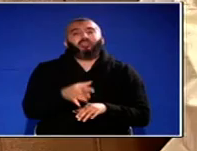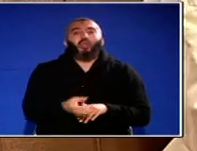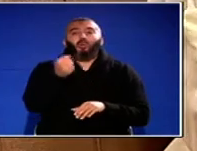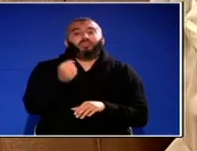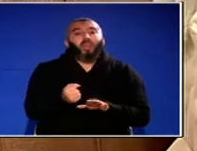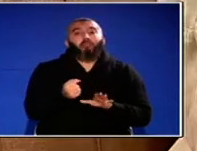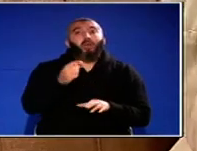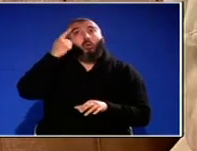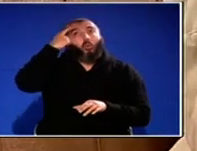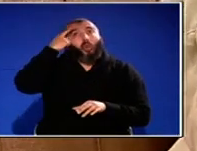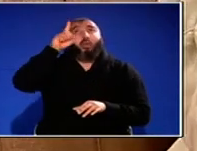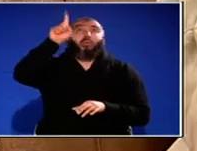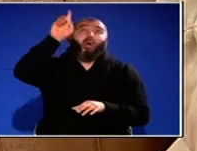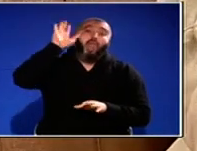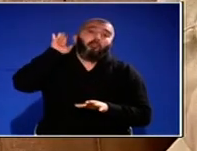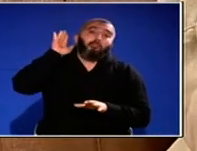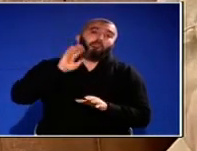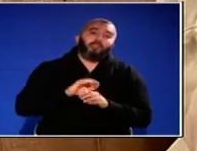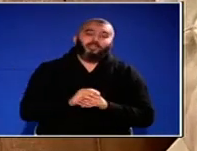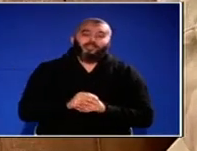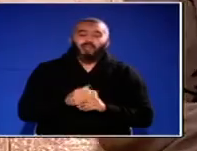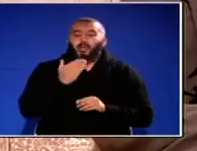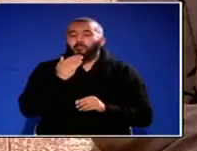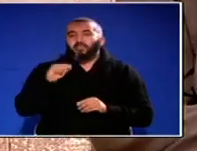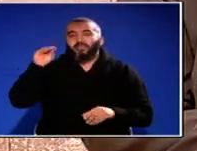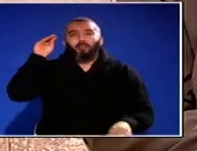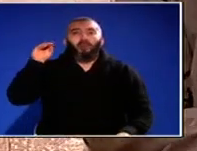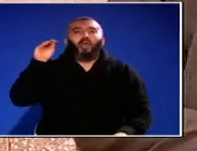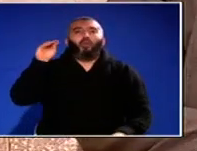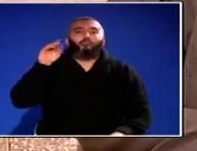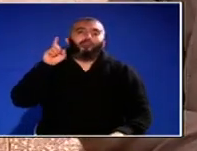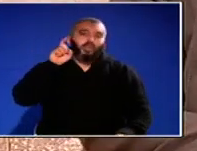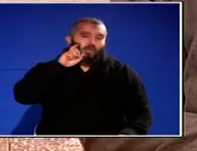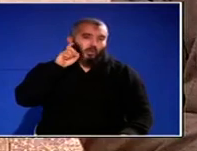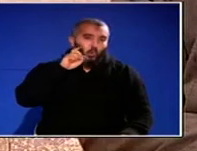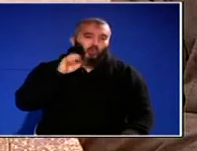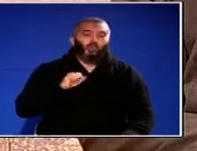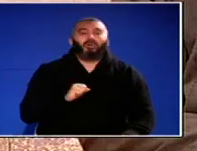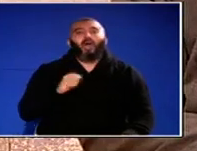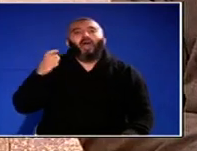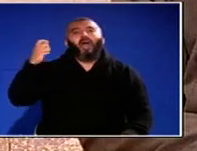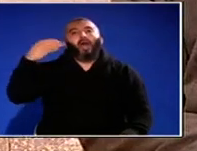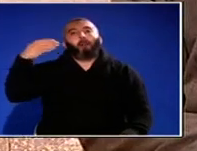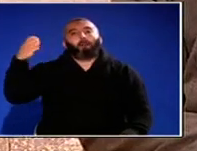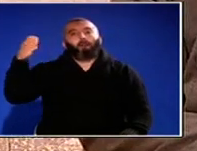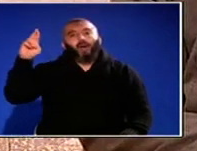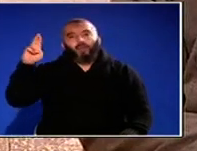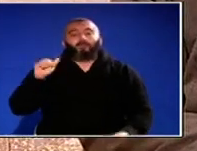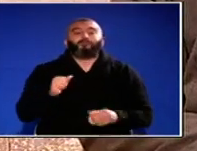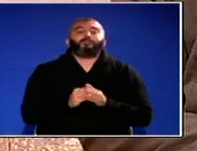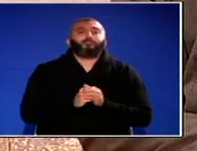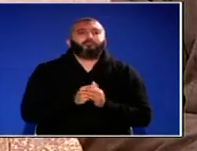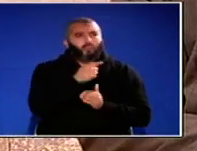الله فيكم شيخنا عمار وأحسن الله إليكم، وشكرا جزيلا على ما تفضلتم به. الدكتور عبد القادر،